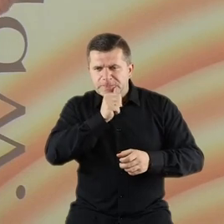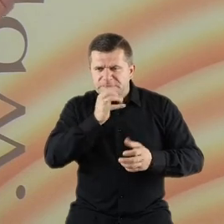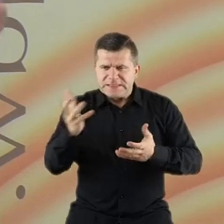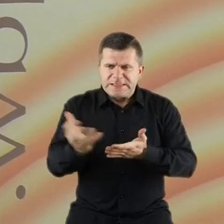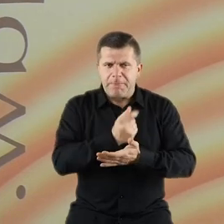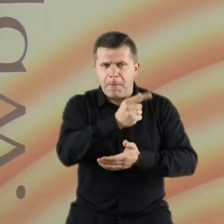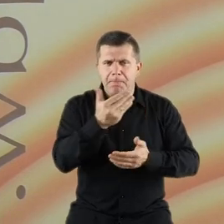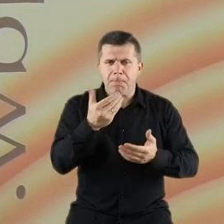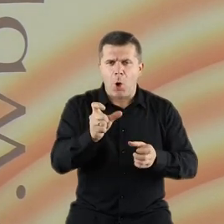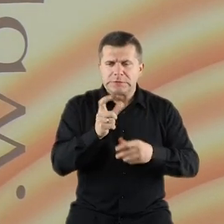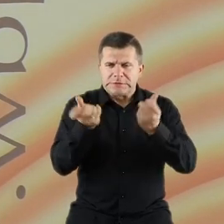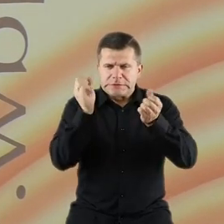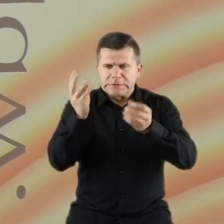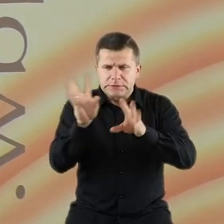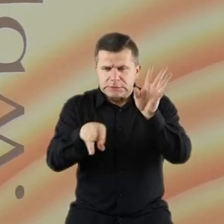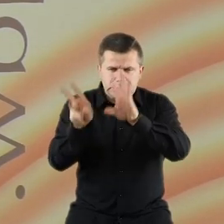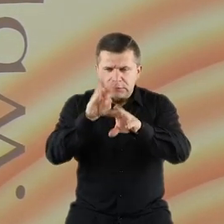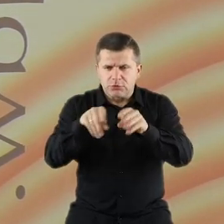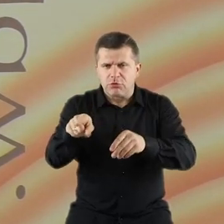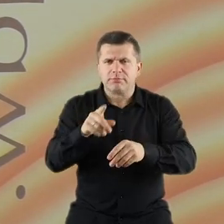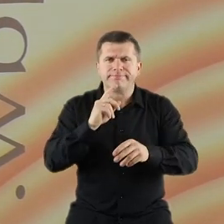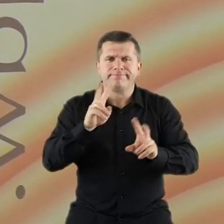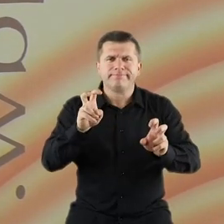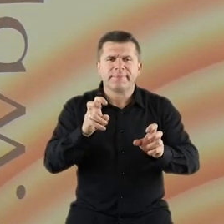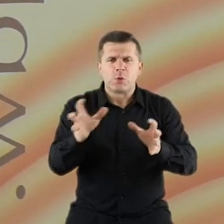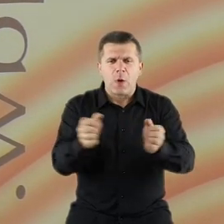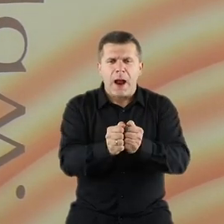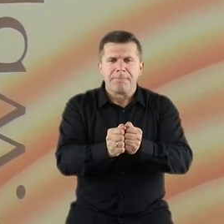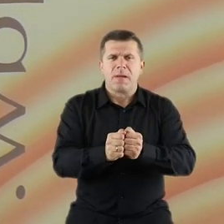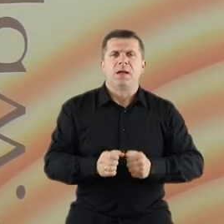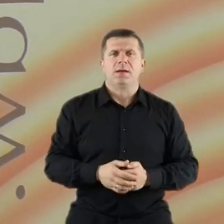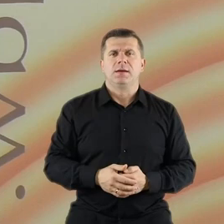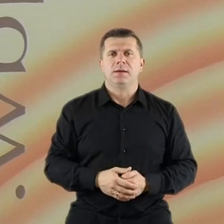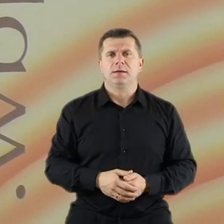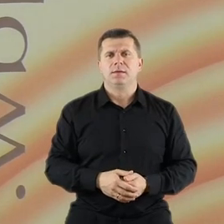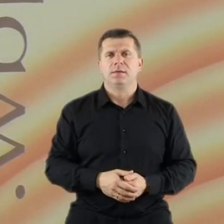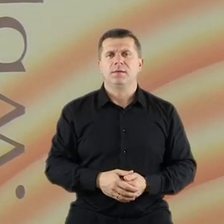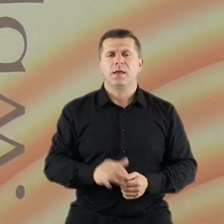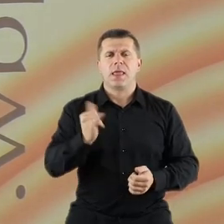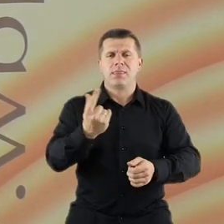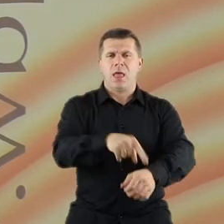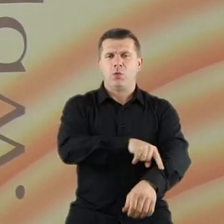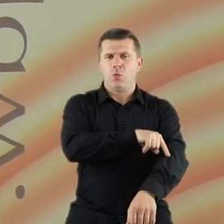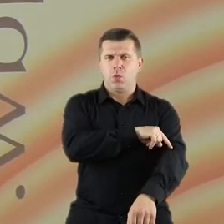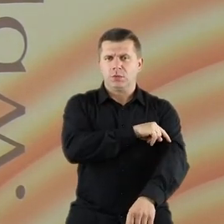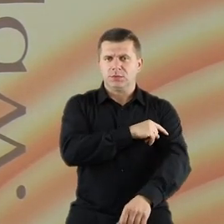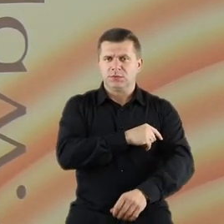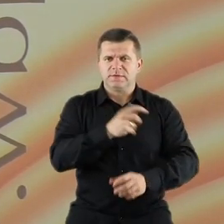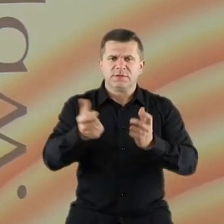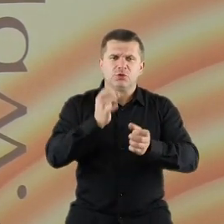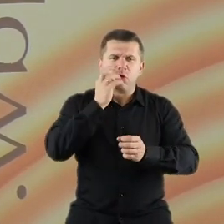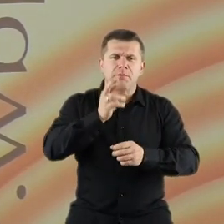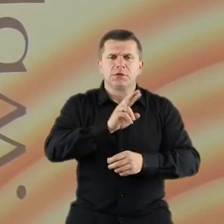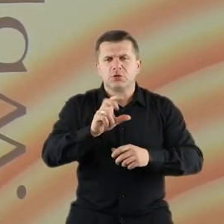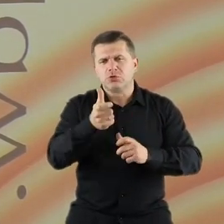podstępnie swoją moc i stara się utrzymać ofiarę w swych Łapach jak najdłużej by wyssać